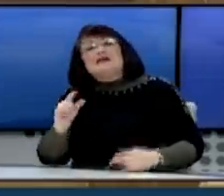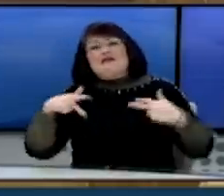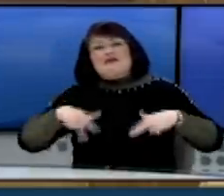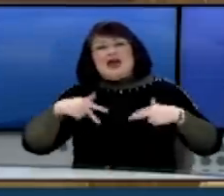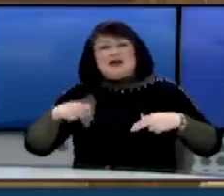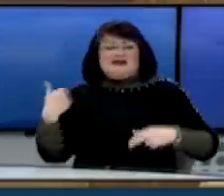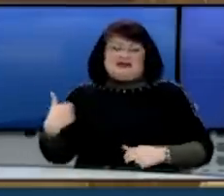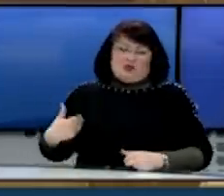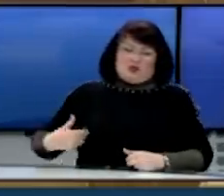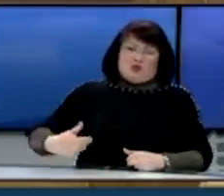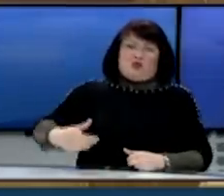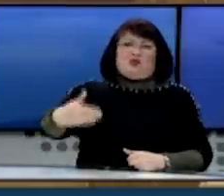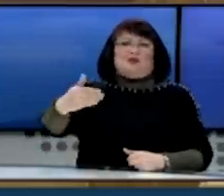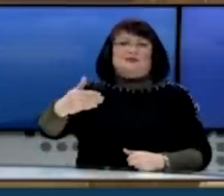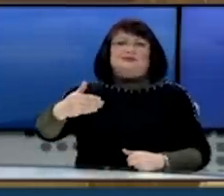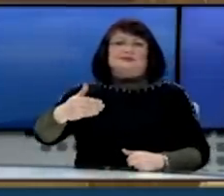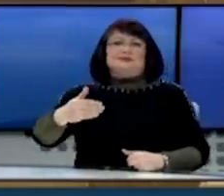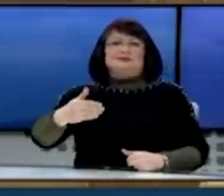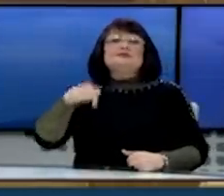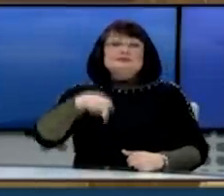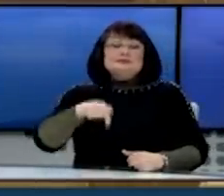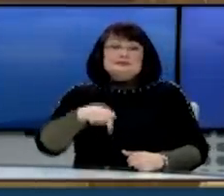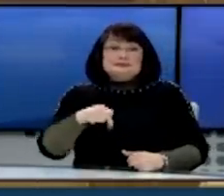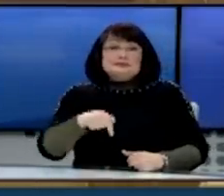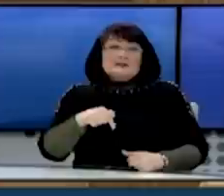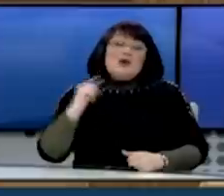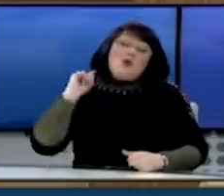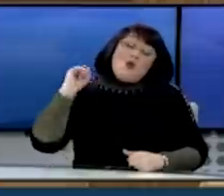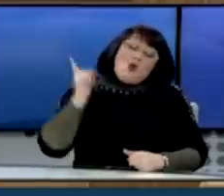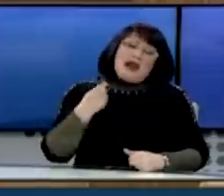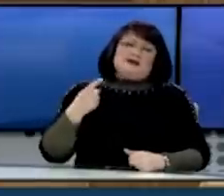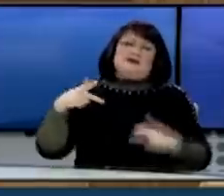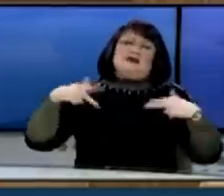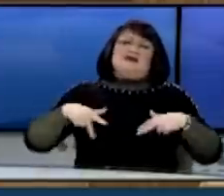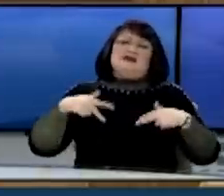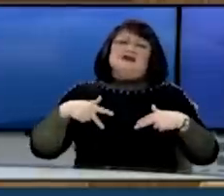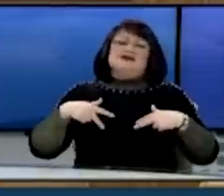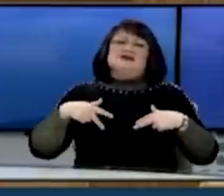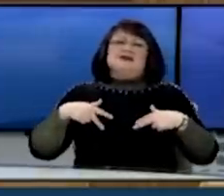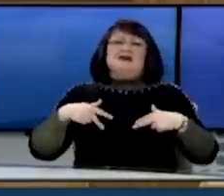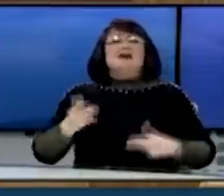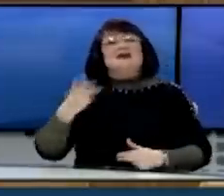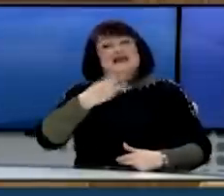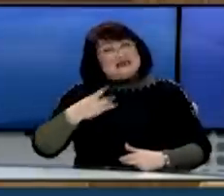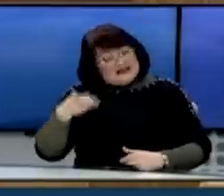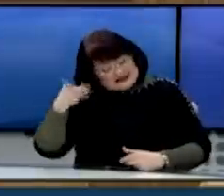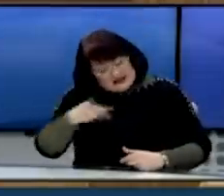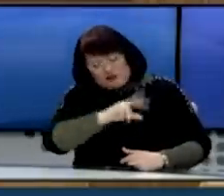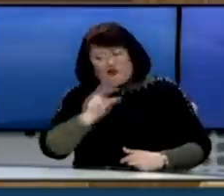έχει περάσει από αυτό εδώ τον τόπο μηδενός εξαιρουμένου, ασφαλώς και της προηγούμενης δικής